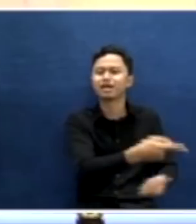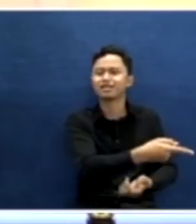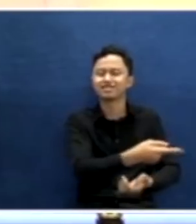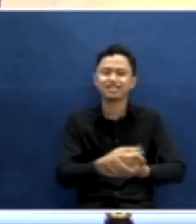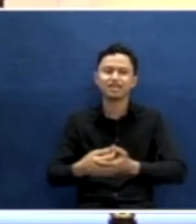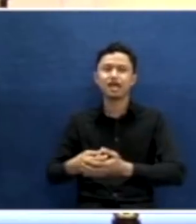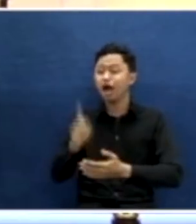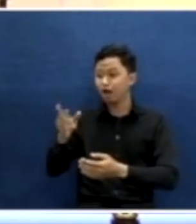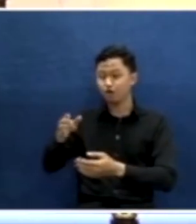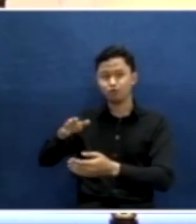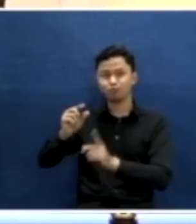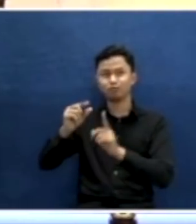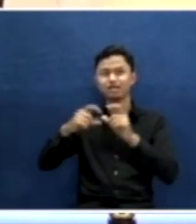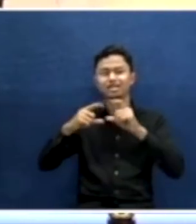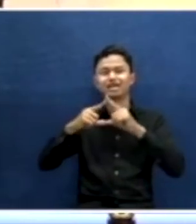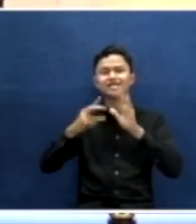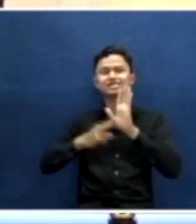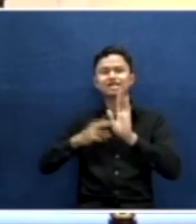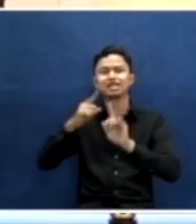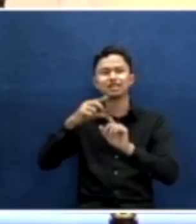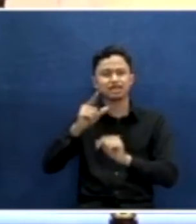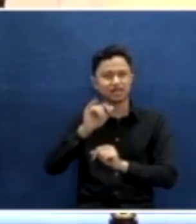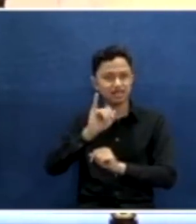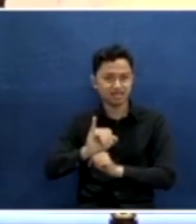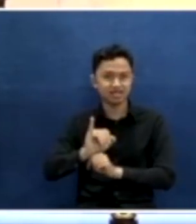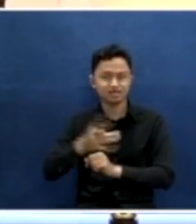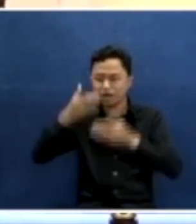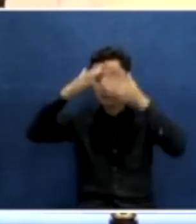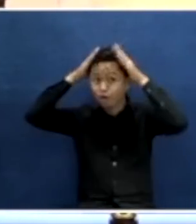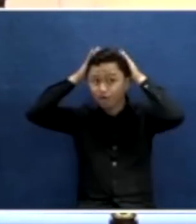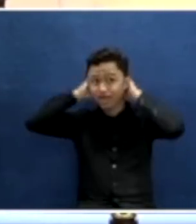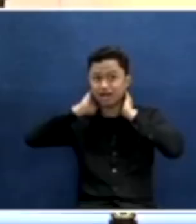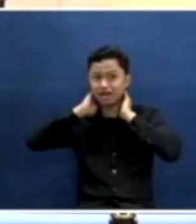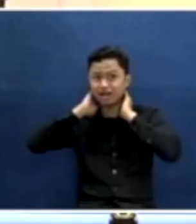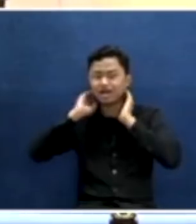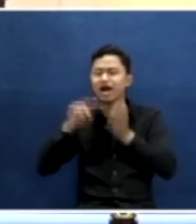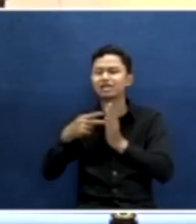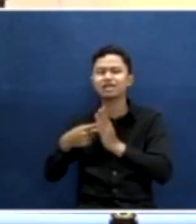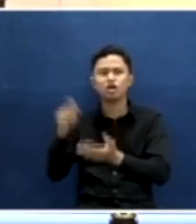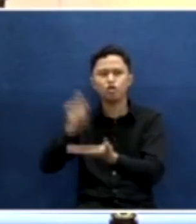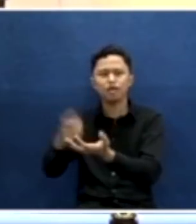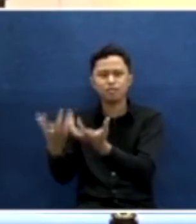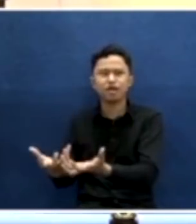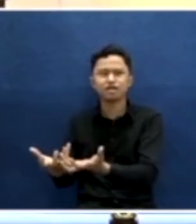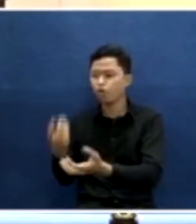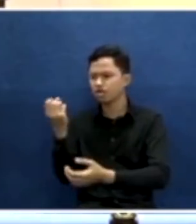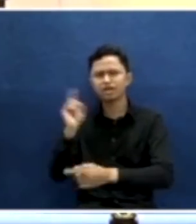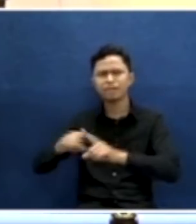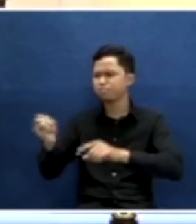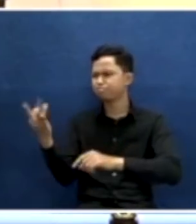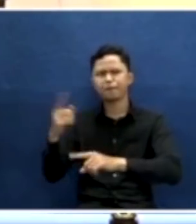itu kemudian sudah kehabisan karena lagi kenapa habis digondol melanggar lagi habis di Gunung lanjut lagi abis digondol lanjut